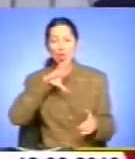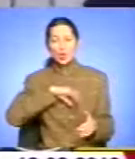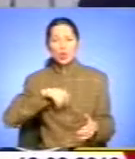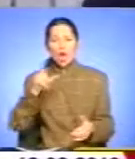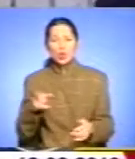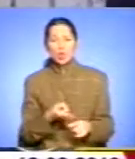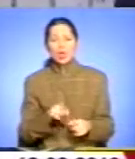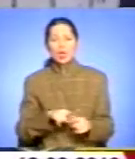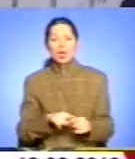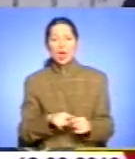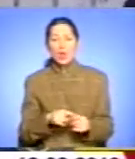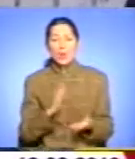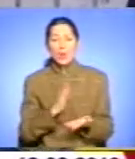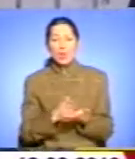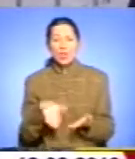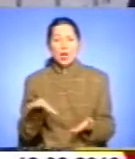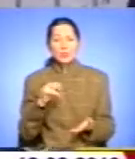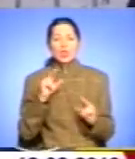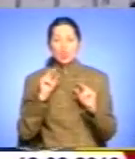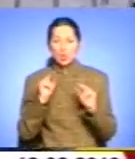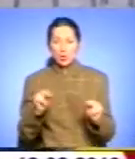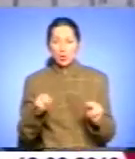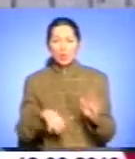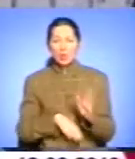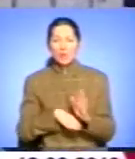всі чесноти, високоморальні засади і